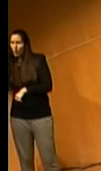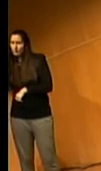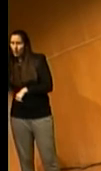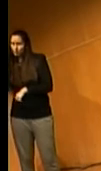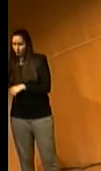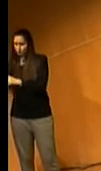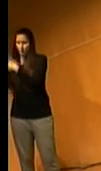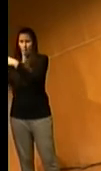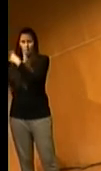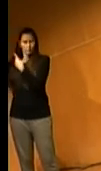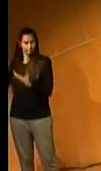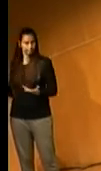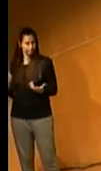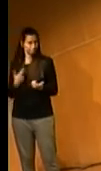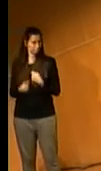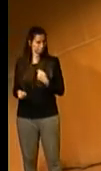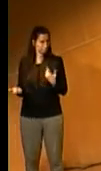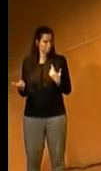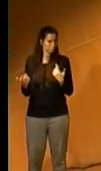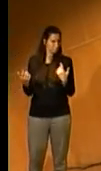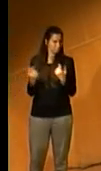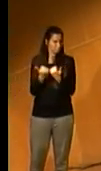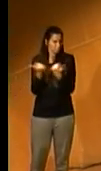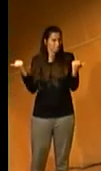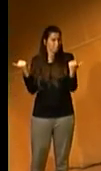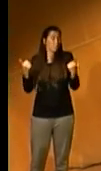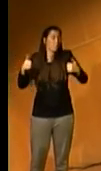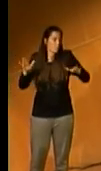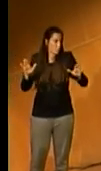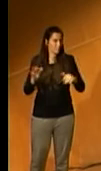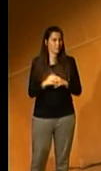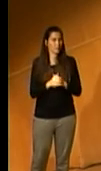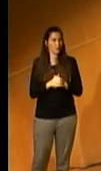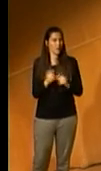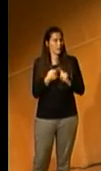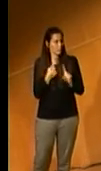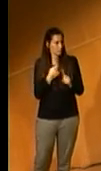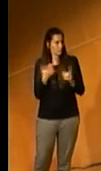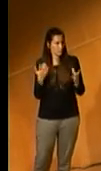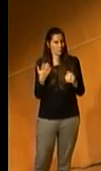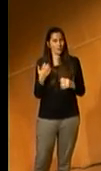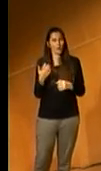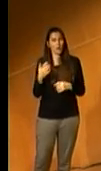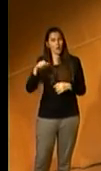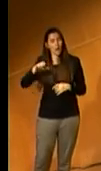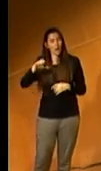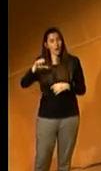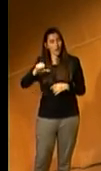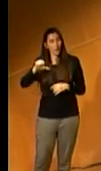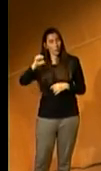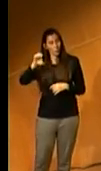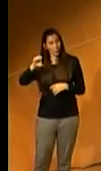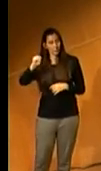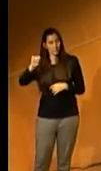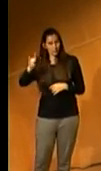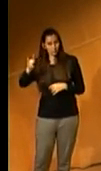contre, moi, je trouve que ce qu'il faut retenir, c'est que les AESH viennent d'horizons très différents et